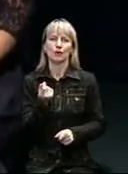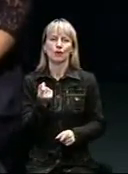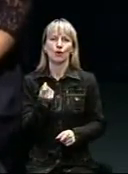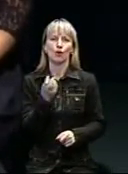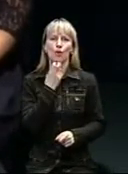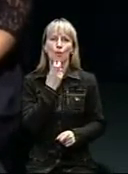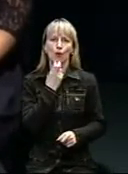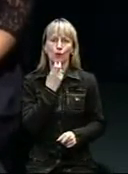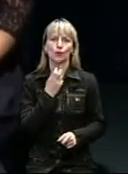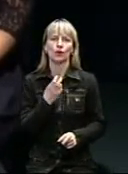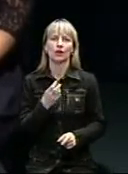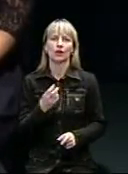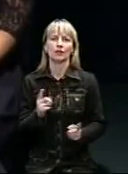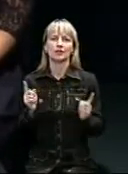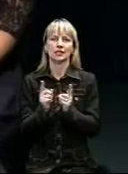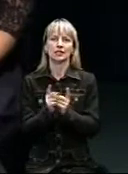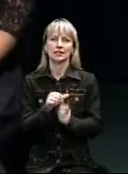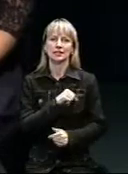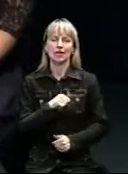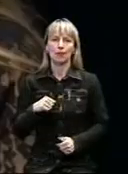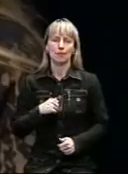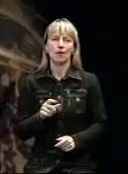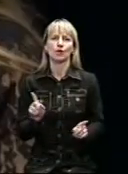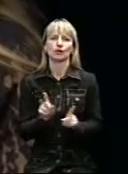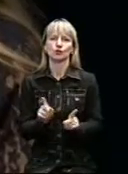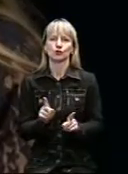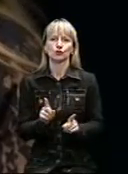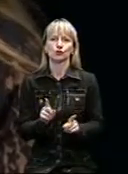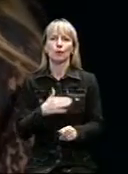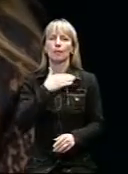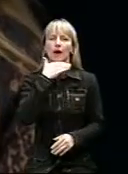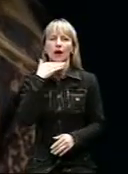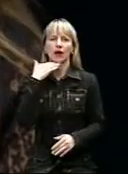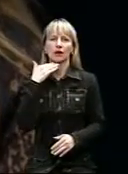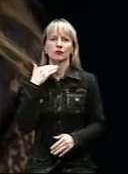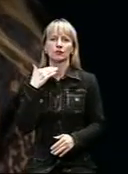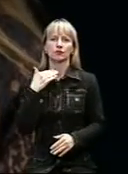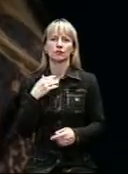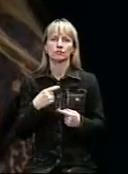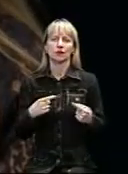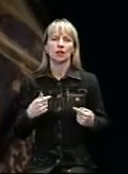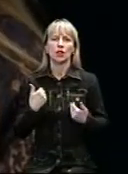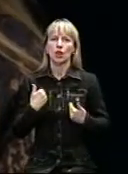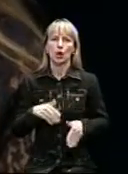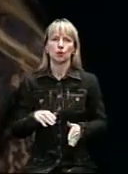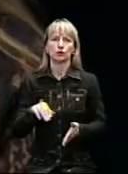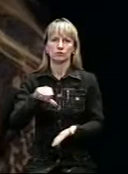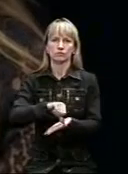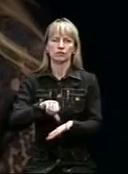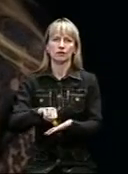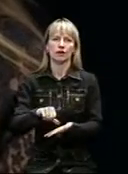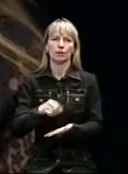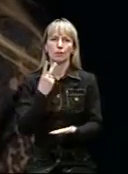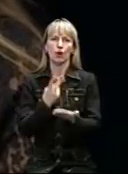гумору зіткнулася сама, що доволі багато галереї не хочуть виставляти